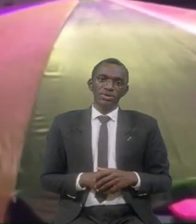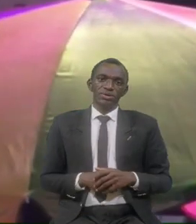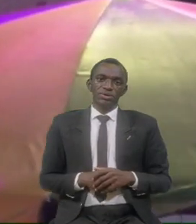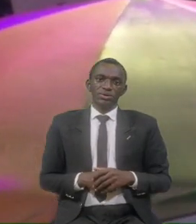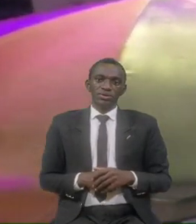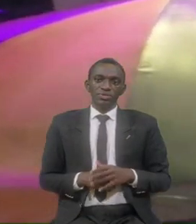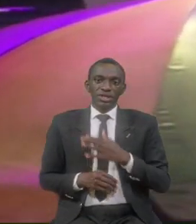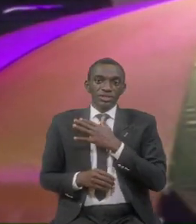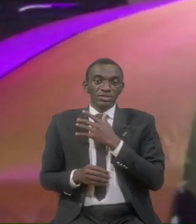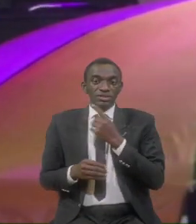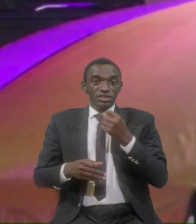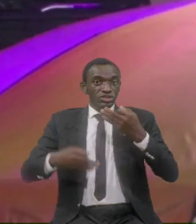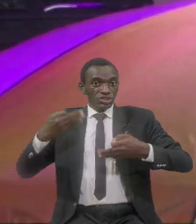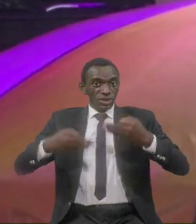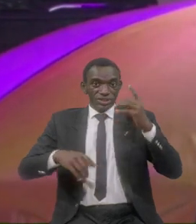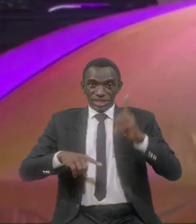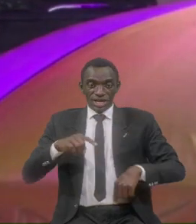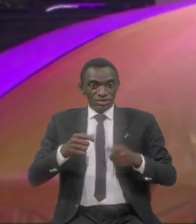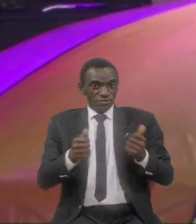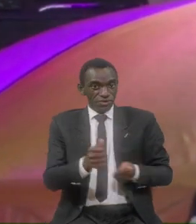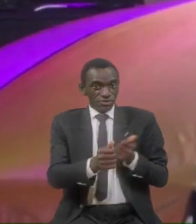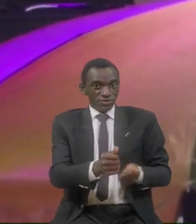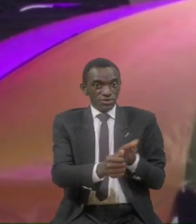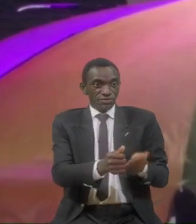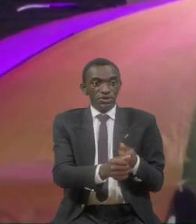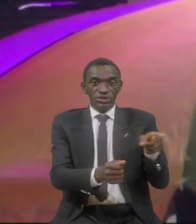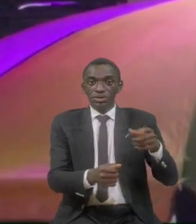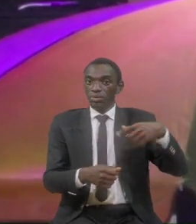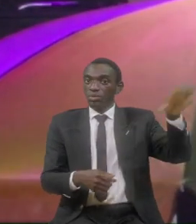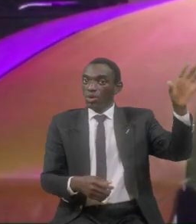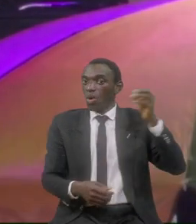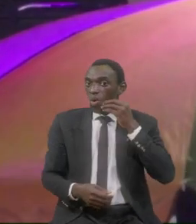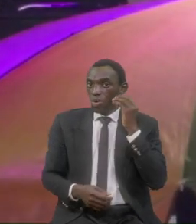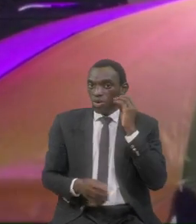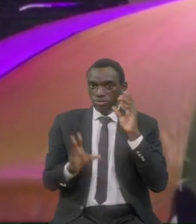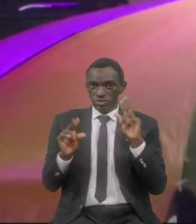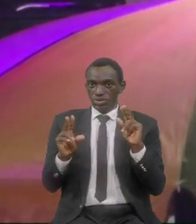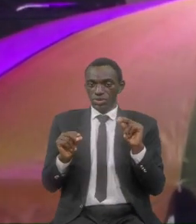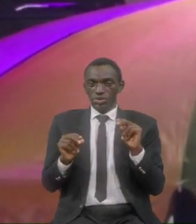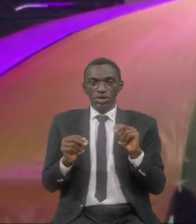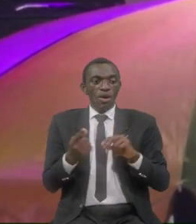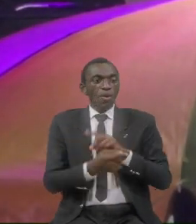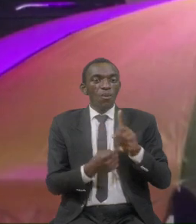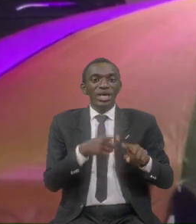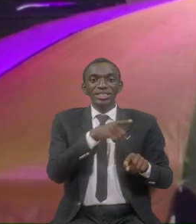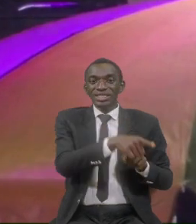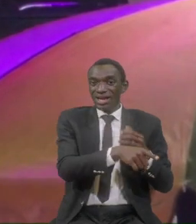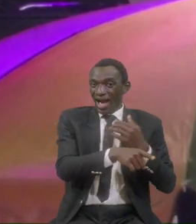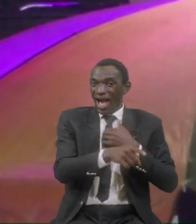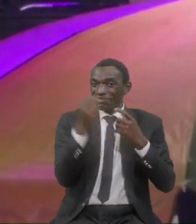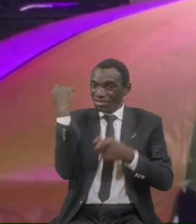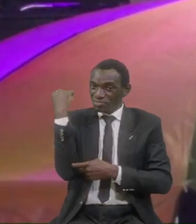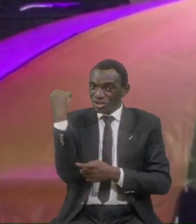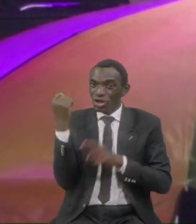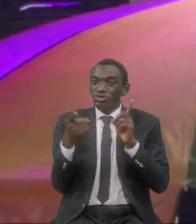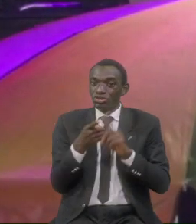follow you about. Pero ang hukom, ang judge did sa makasunod. When you have temptation to do the same thing that brought